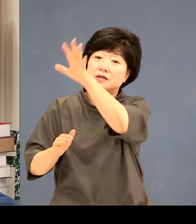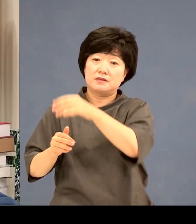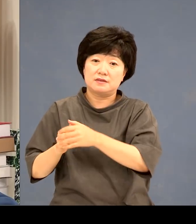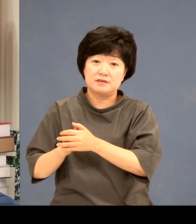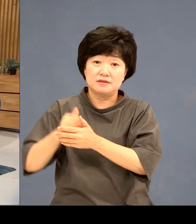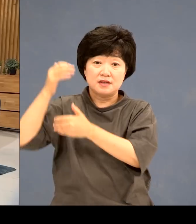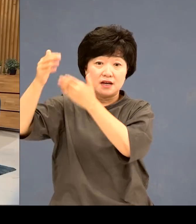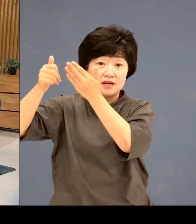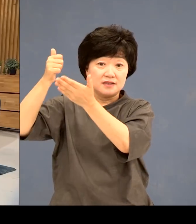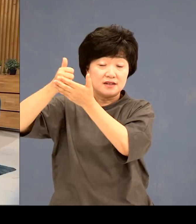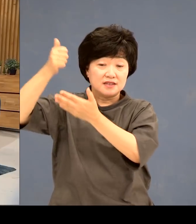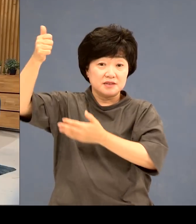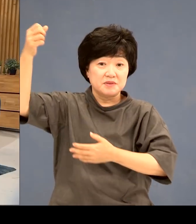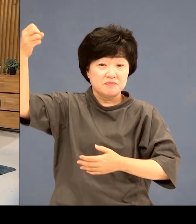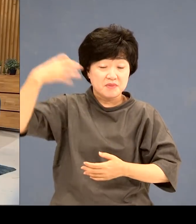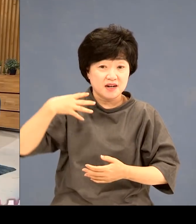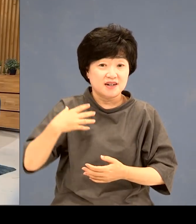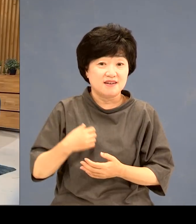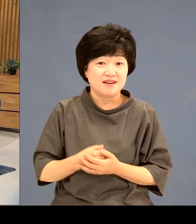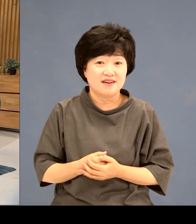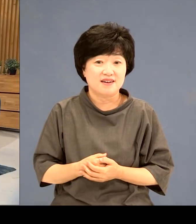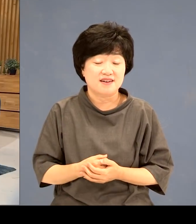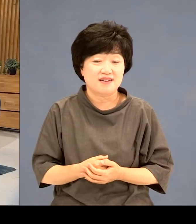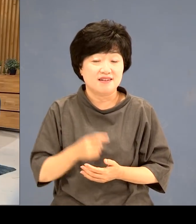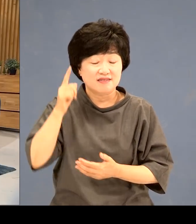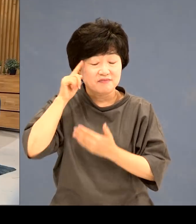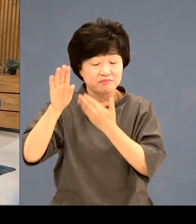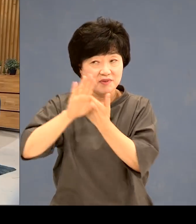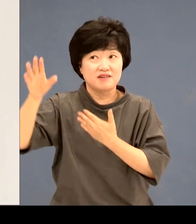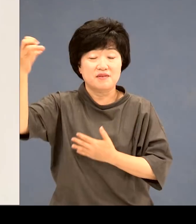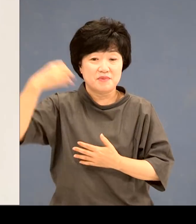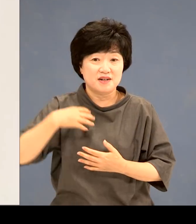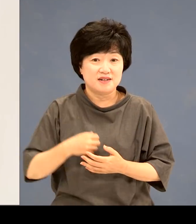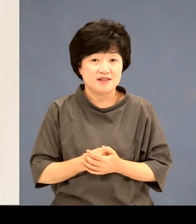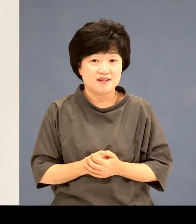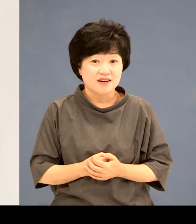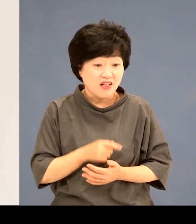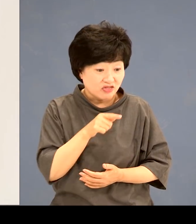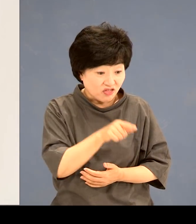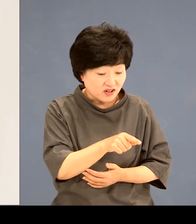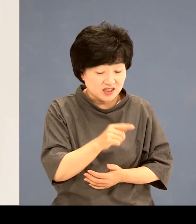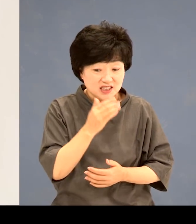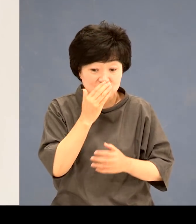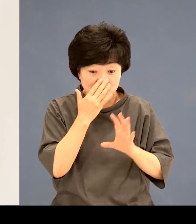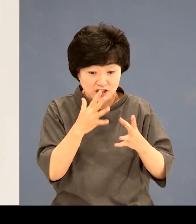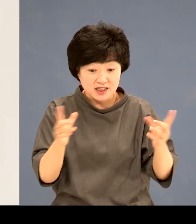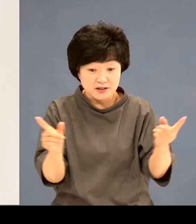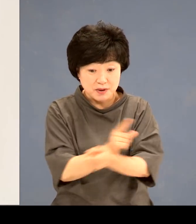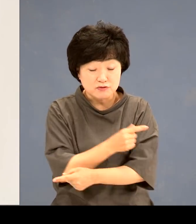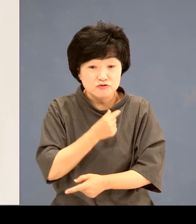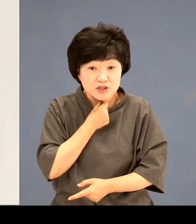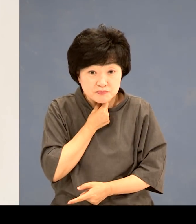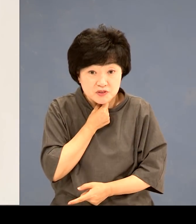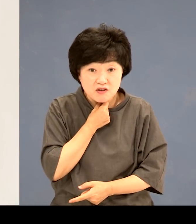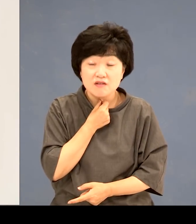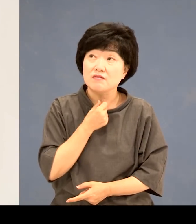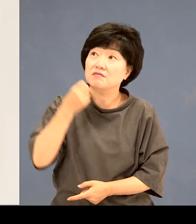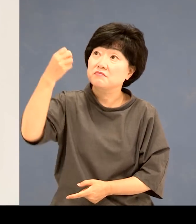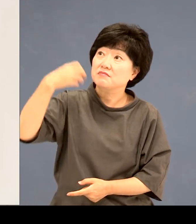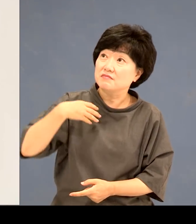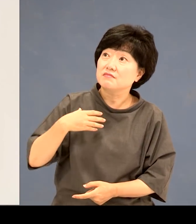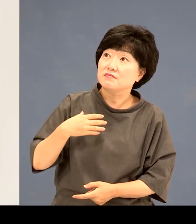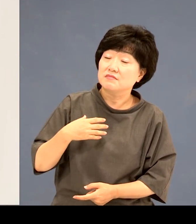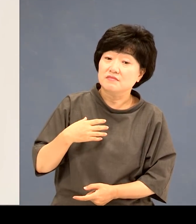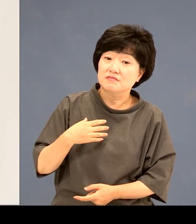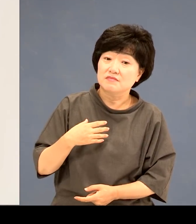말씀을 드렸더니 하나님께서 제가 상상치도 못했던 말씀으로 너는 유대인들을 바꾸고